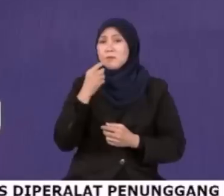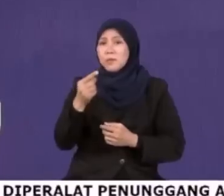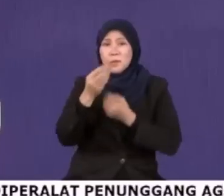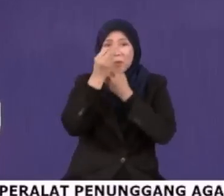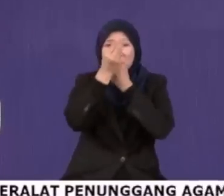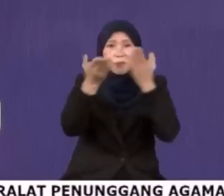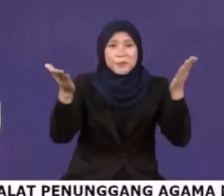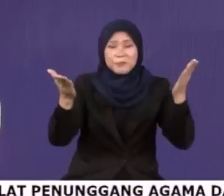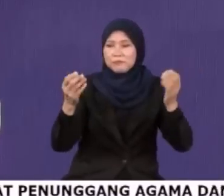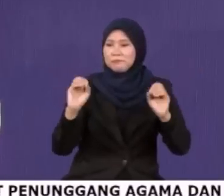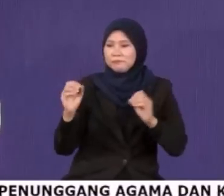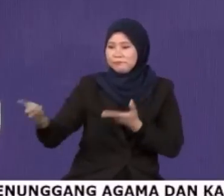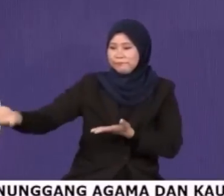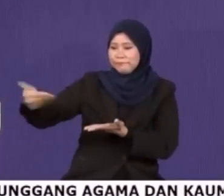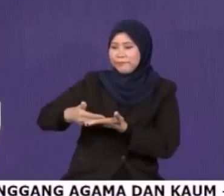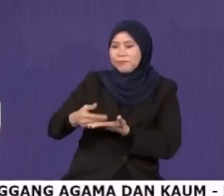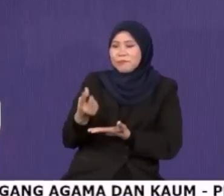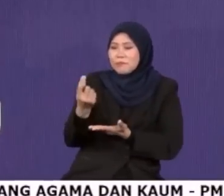umum